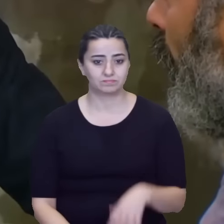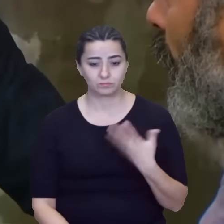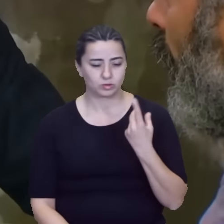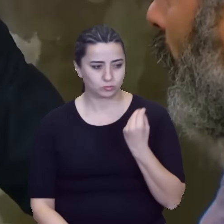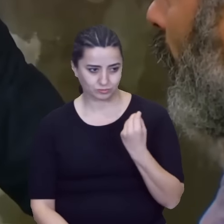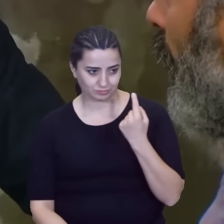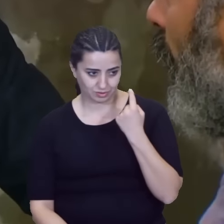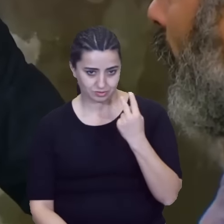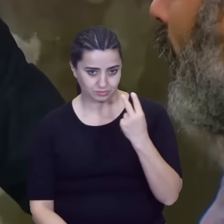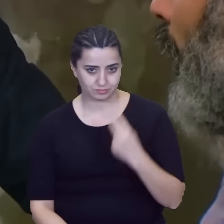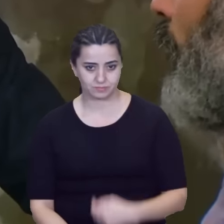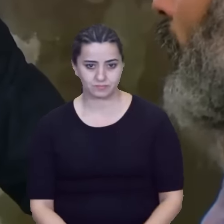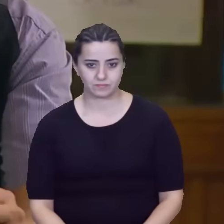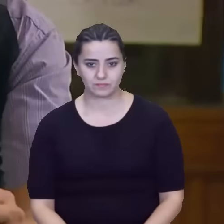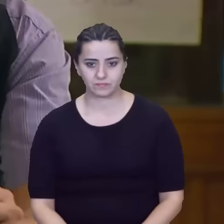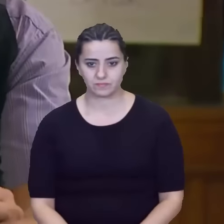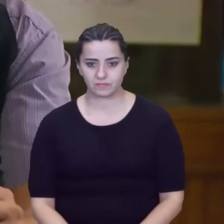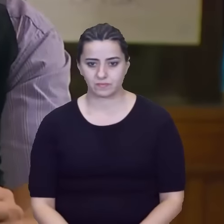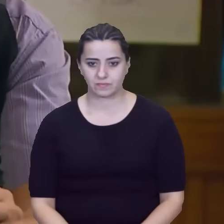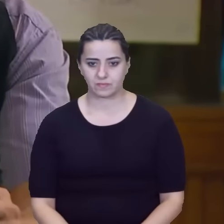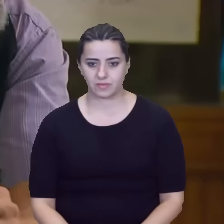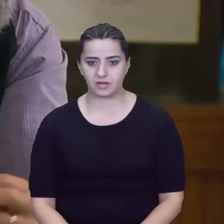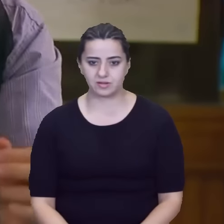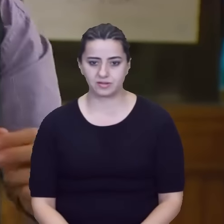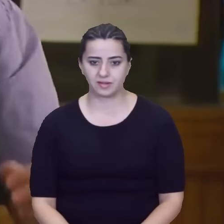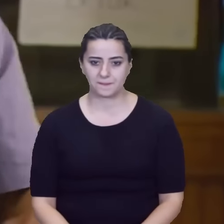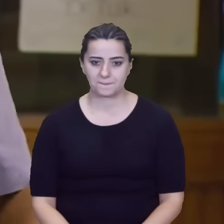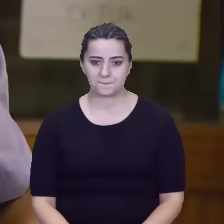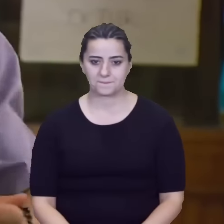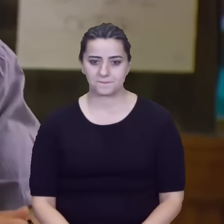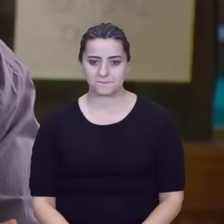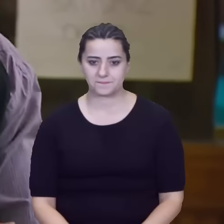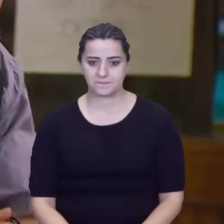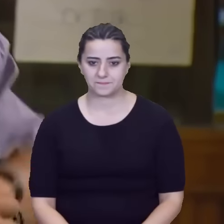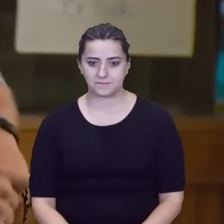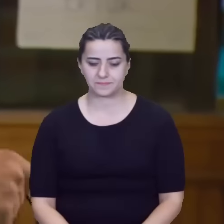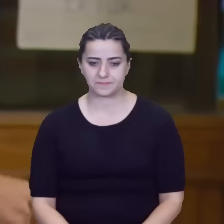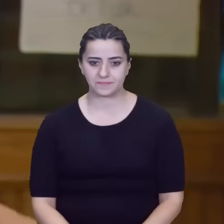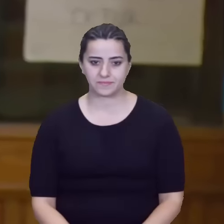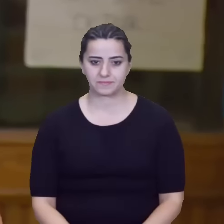nasıl? Gözlerini hem kırptı hem kırpıştırdı. Mesut sinir olup sırtını döndü. Suat'a ters ters bakıyor.